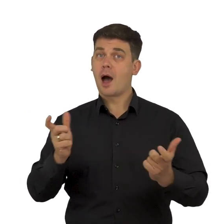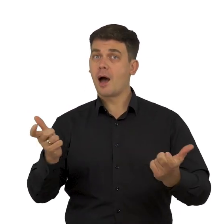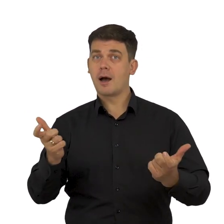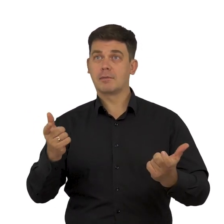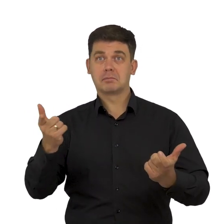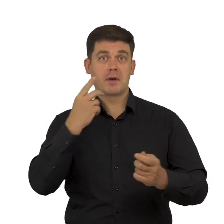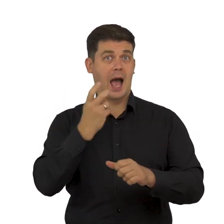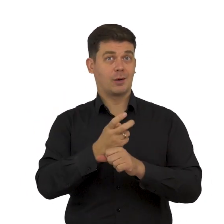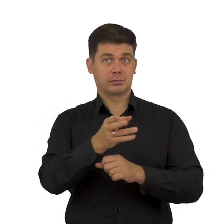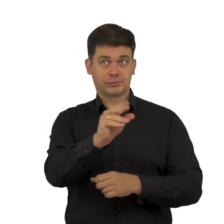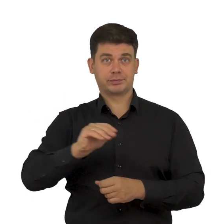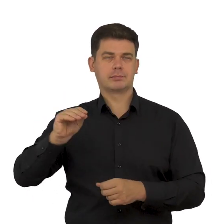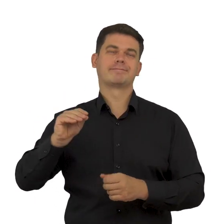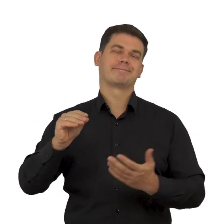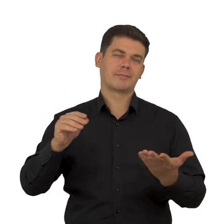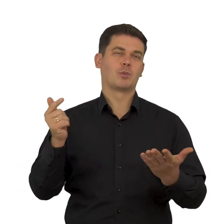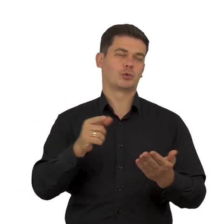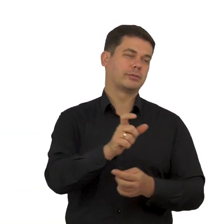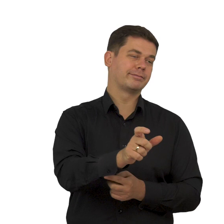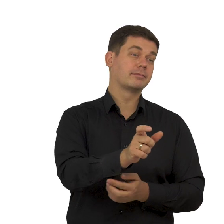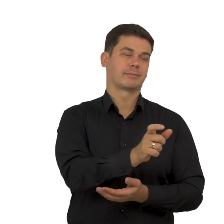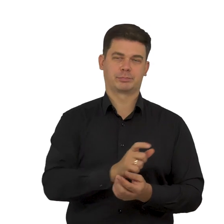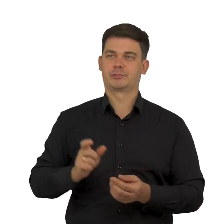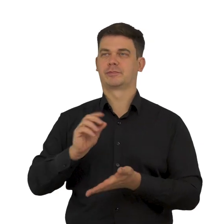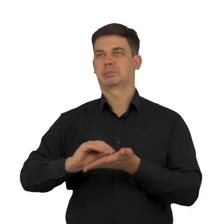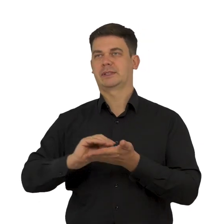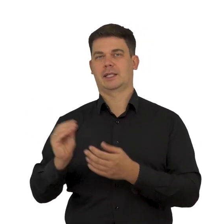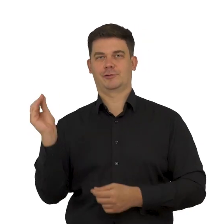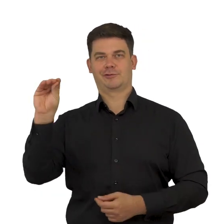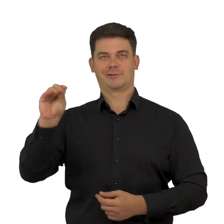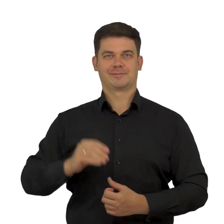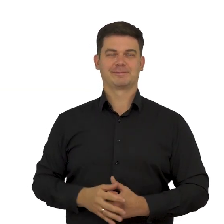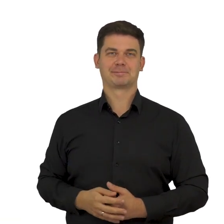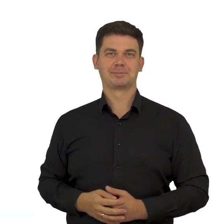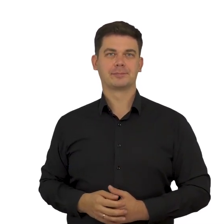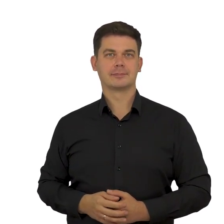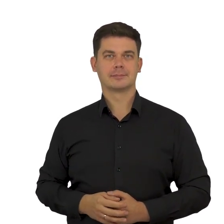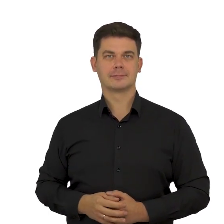Jeśli jednak tak się nie stanie, wpisujemy go tutaj.